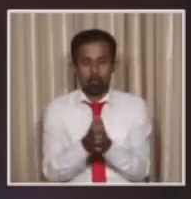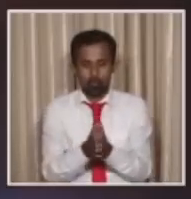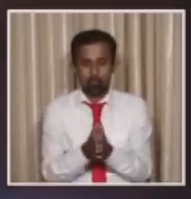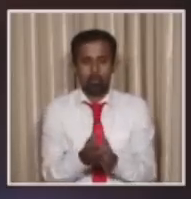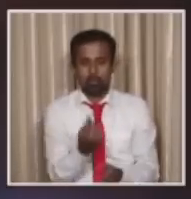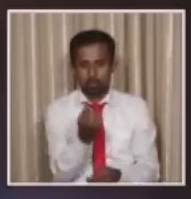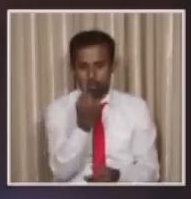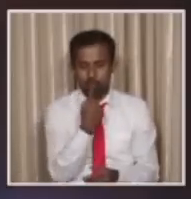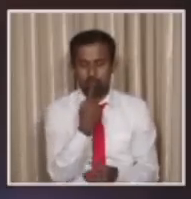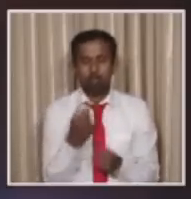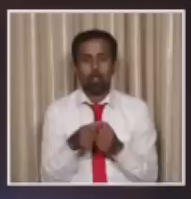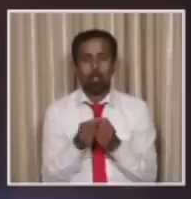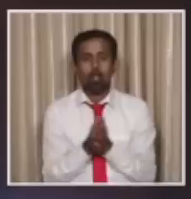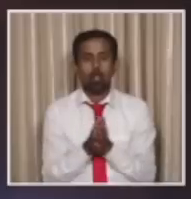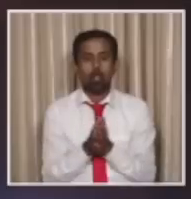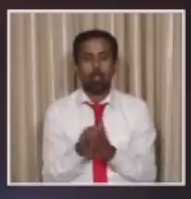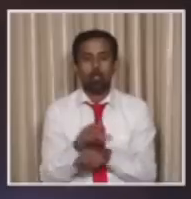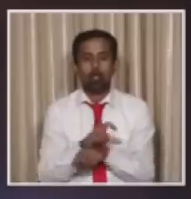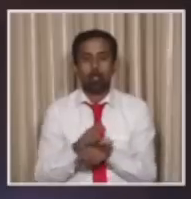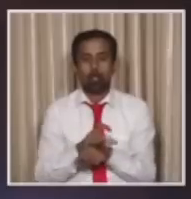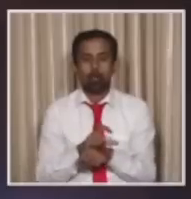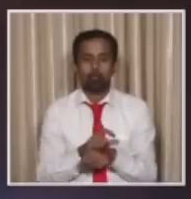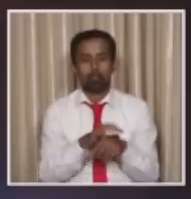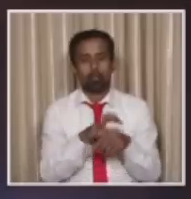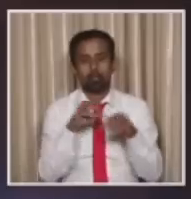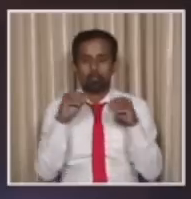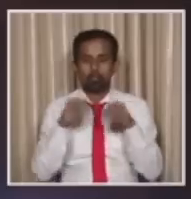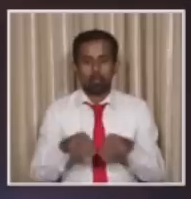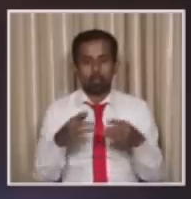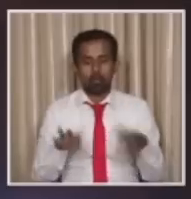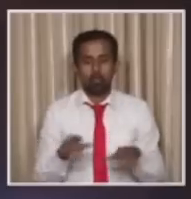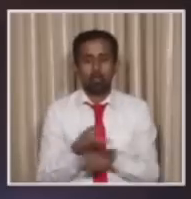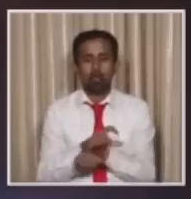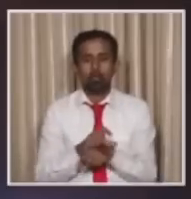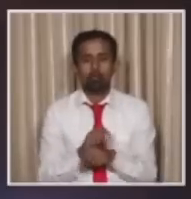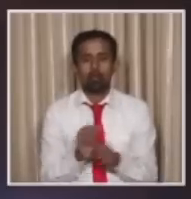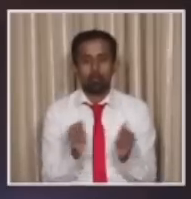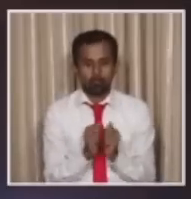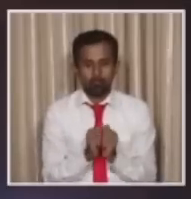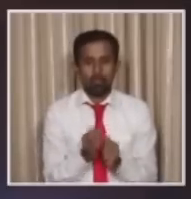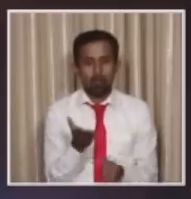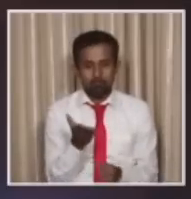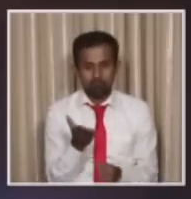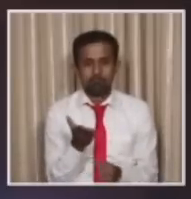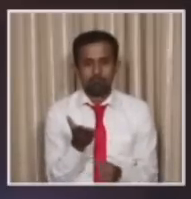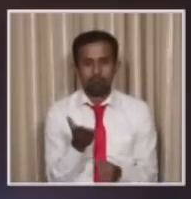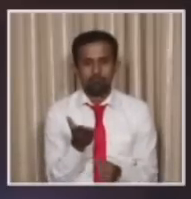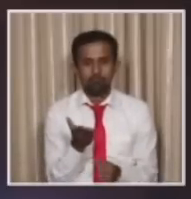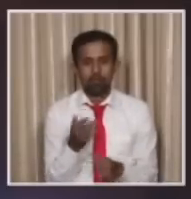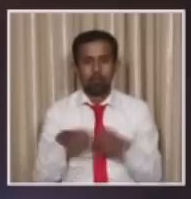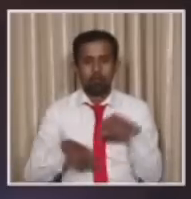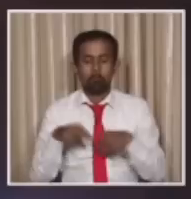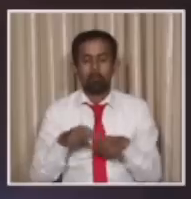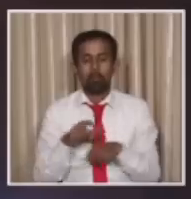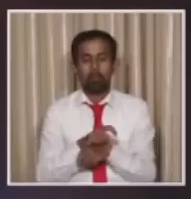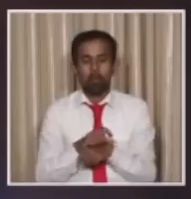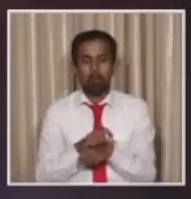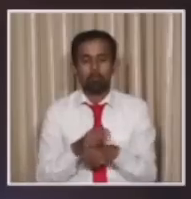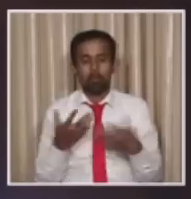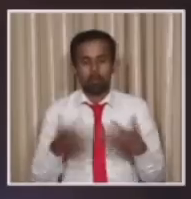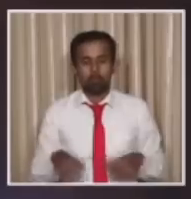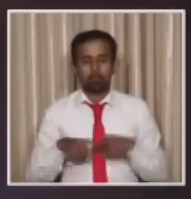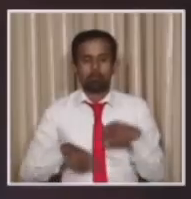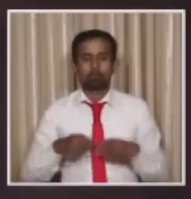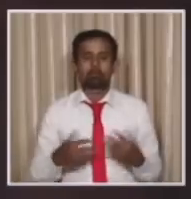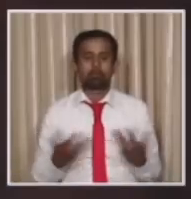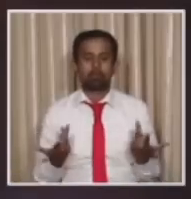කිව්වා. දැන් කොමිෂන් සභාව මේ පාරත් ඇවිල්ලා ගෙනාවා. ගෙනාවු කොමිෂන් සභාව වලින් වැඩක් තියනවද? මැතිවරණ කොමිෂන් සභාවත් තියනවා, ඡන්ද තියන්න